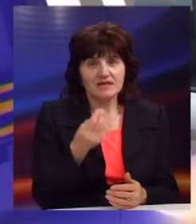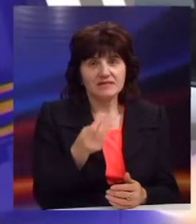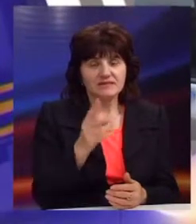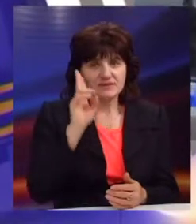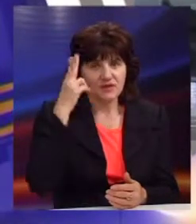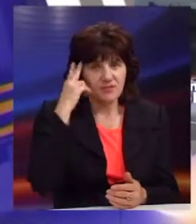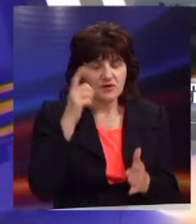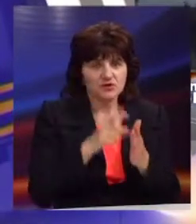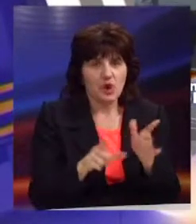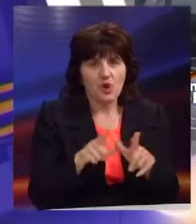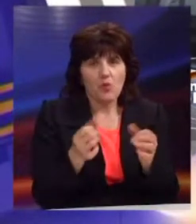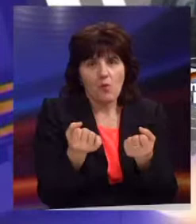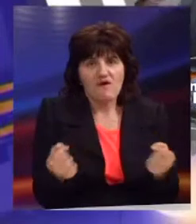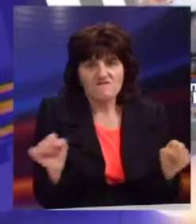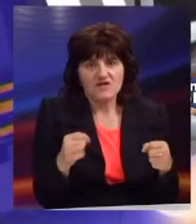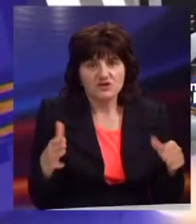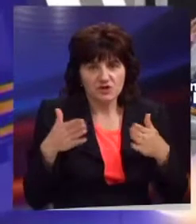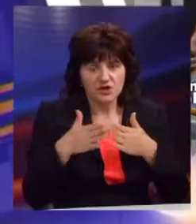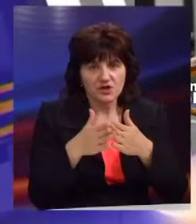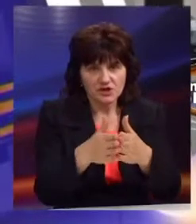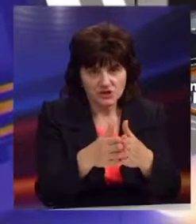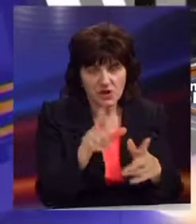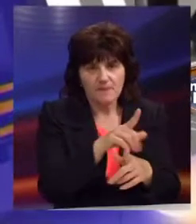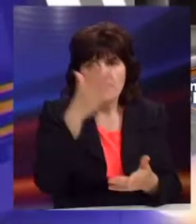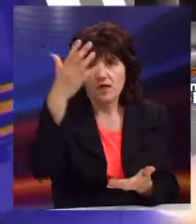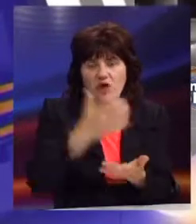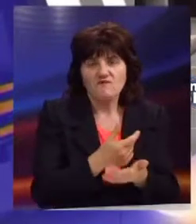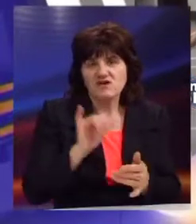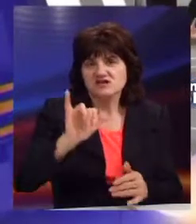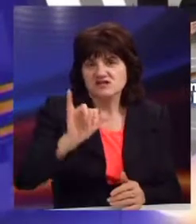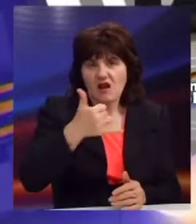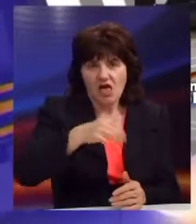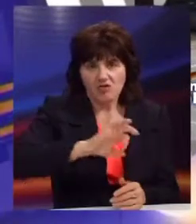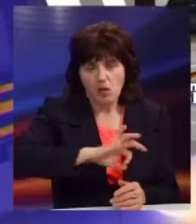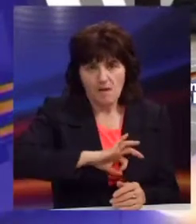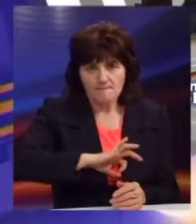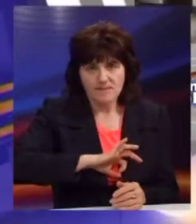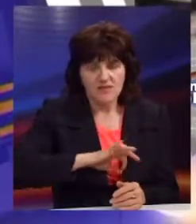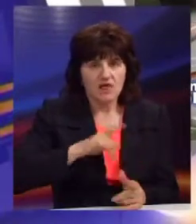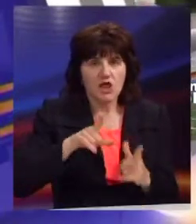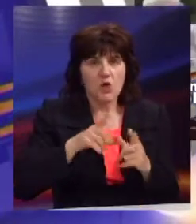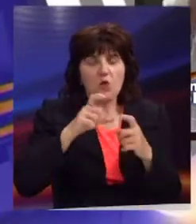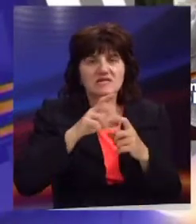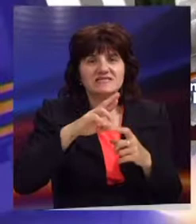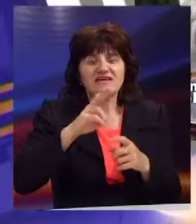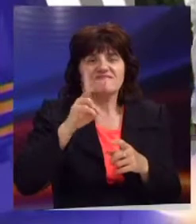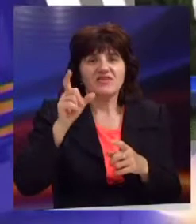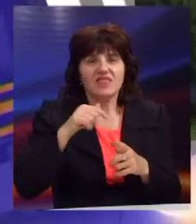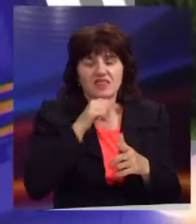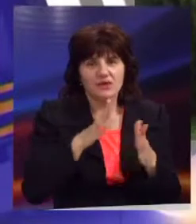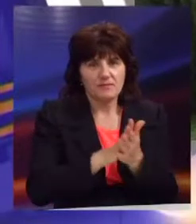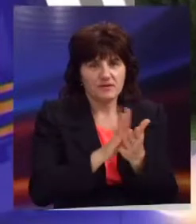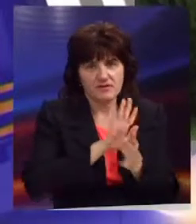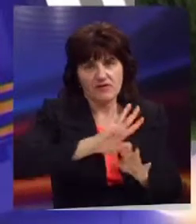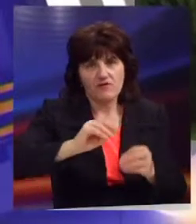Srpski reprezentativac u veslanju, Subotičanin Nenad Beđik, osvojenu zlatnu medalju na evropskom prvenstvu u Sevilji proslavio je u